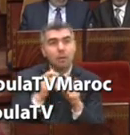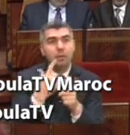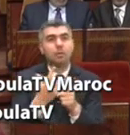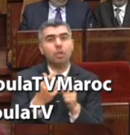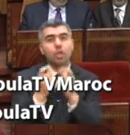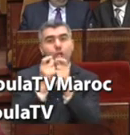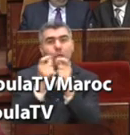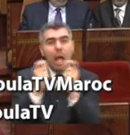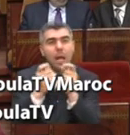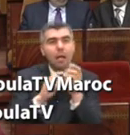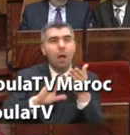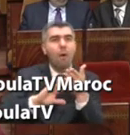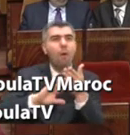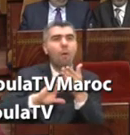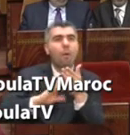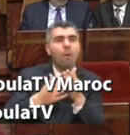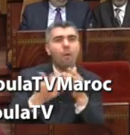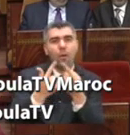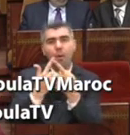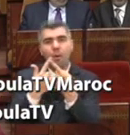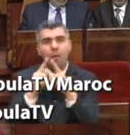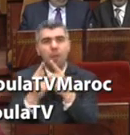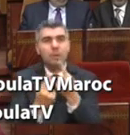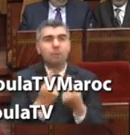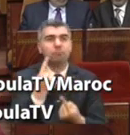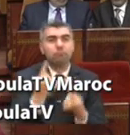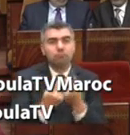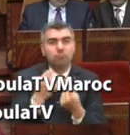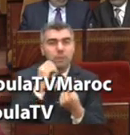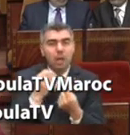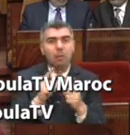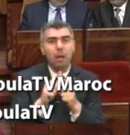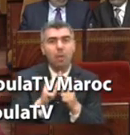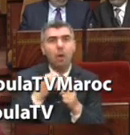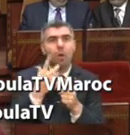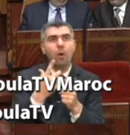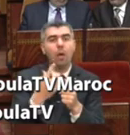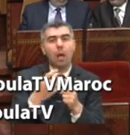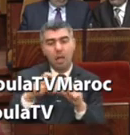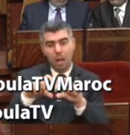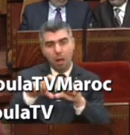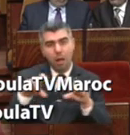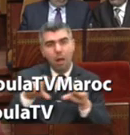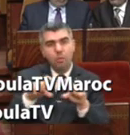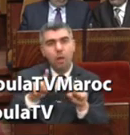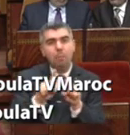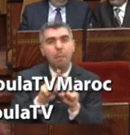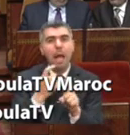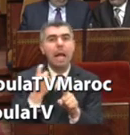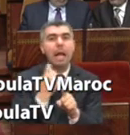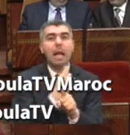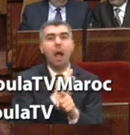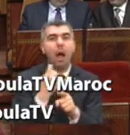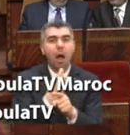جميع محلات البقالة إلا ولاو فيها داك الشيء بالأضواء وداك الشيء زوين، وحتى العلب ولاو بحال علب العطر، وكل شيء